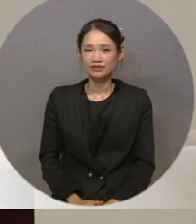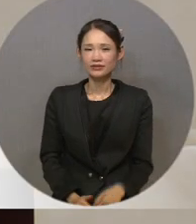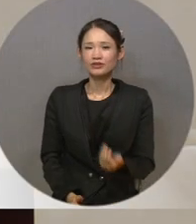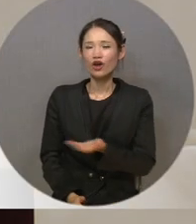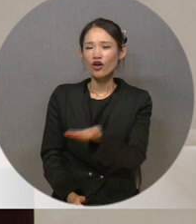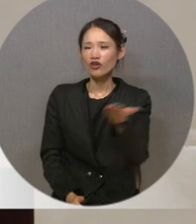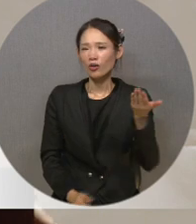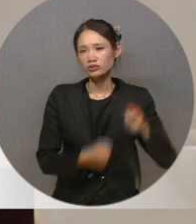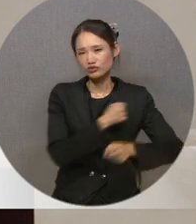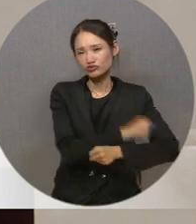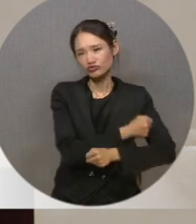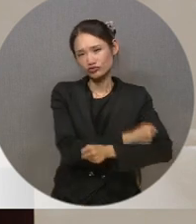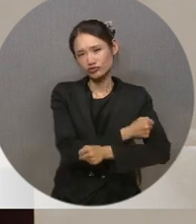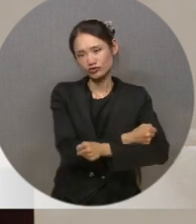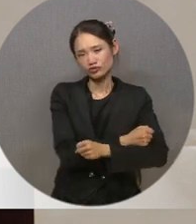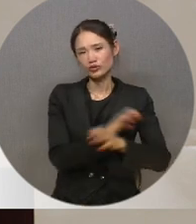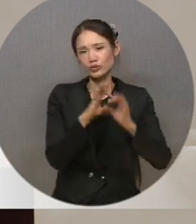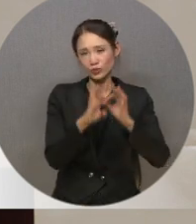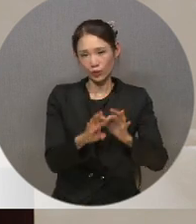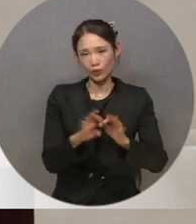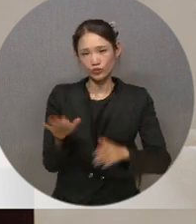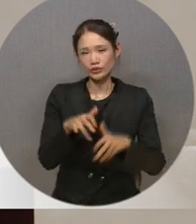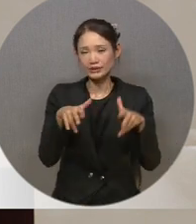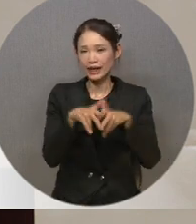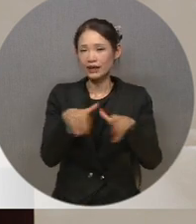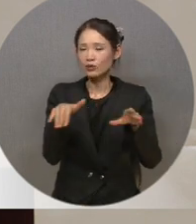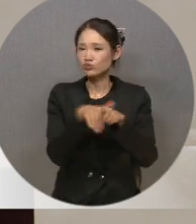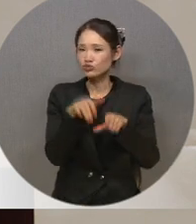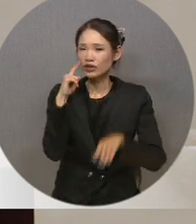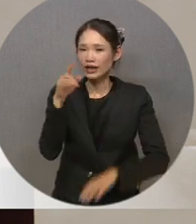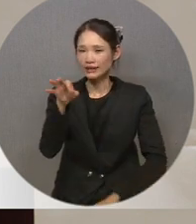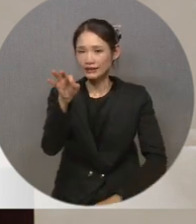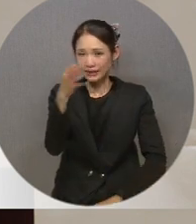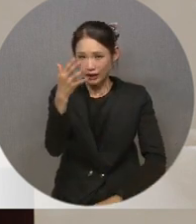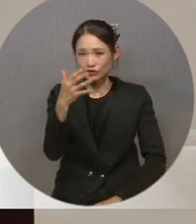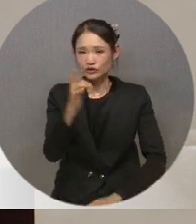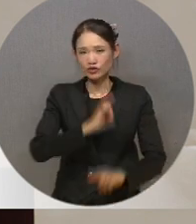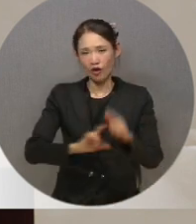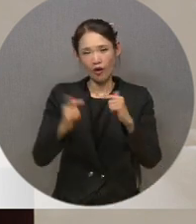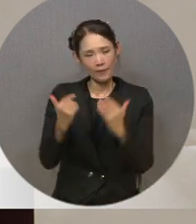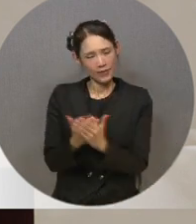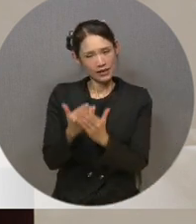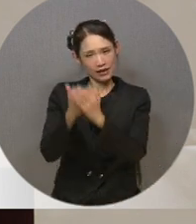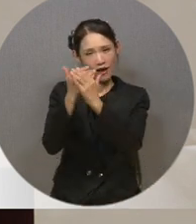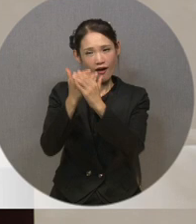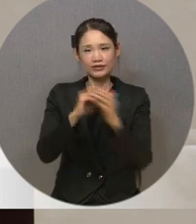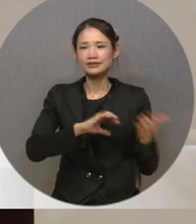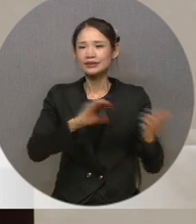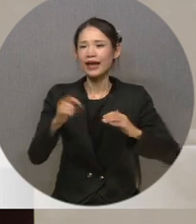여러분들의 수고와 헌신으로 인해서 우리 장애문화예술이 널로 발전되고 세계 속에